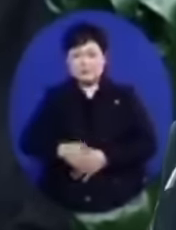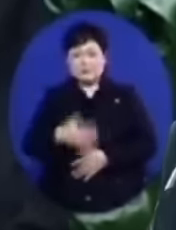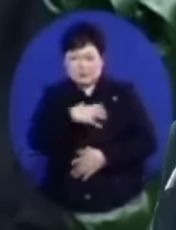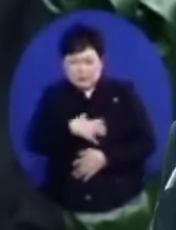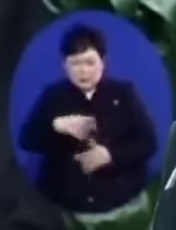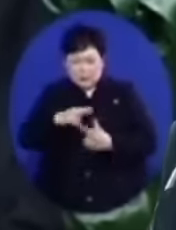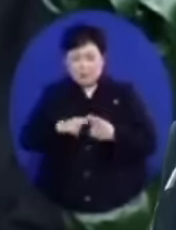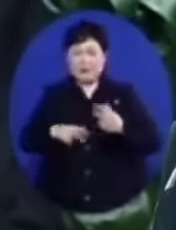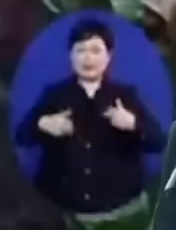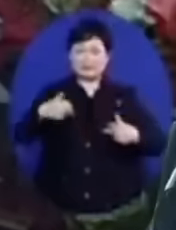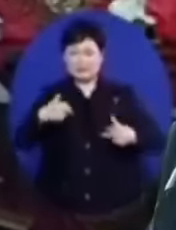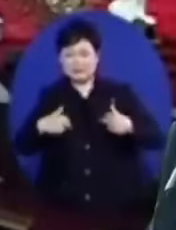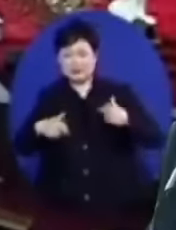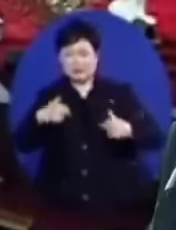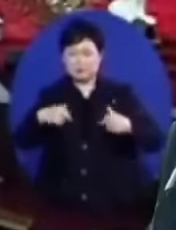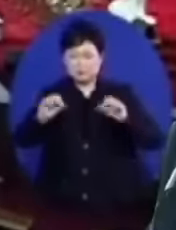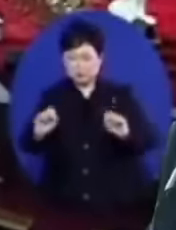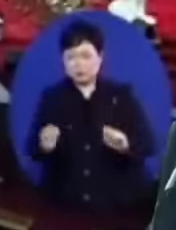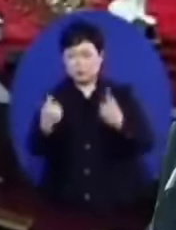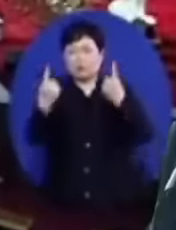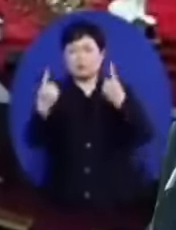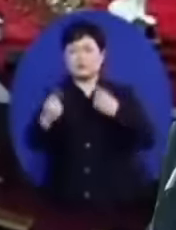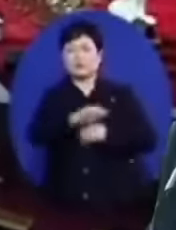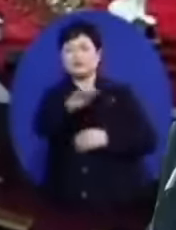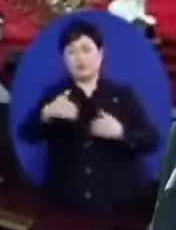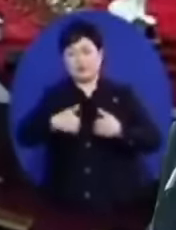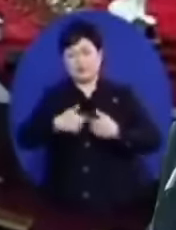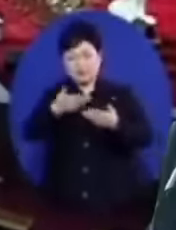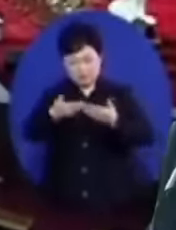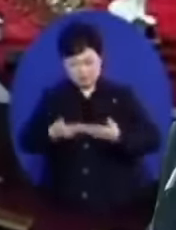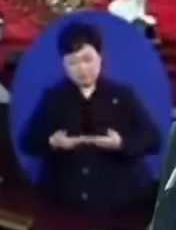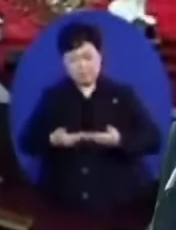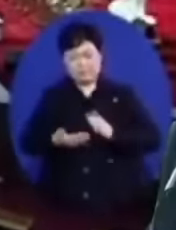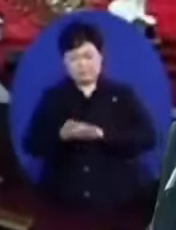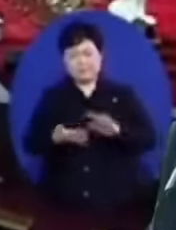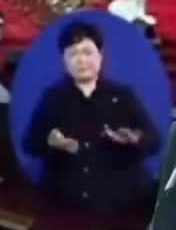괴로움과 즐거움을 동시에 우리에게 가져온 것입니다.